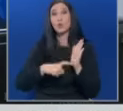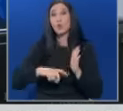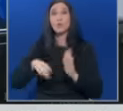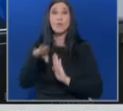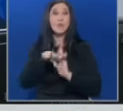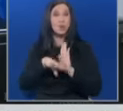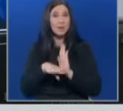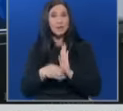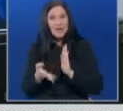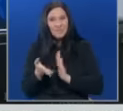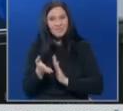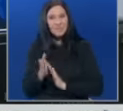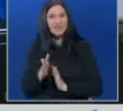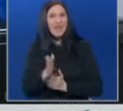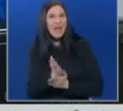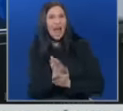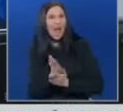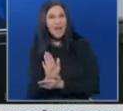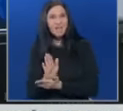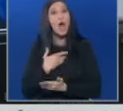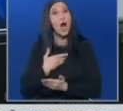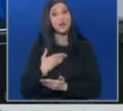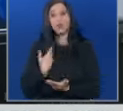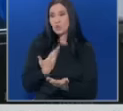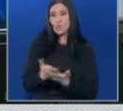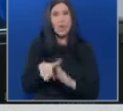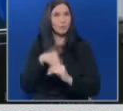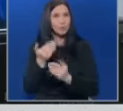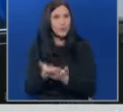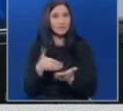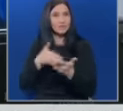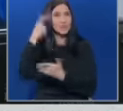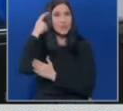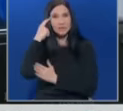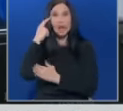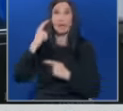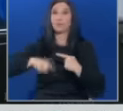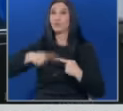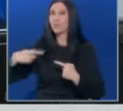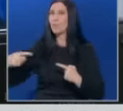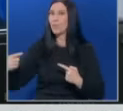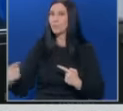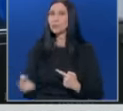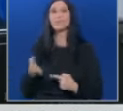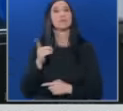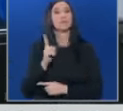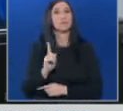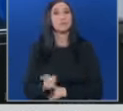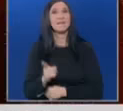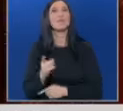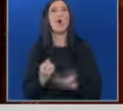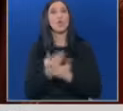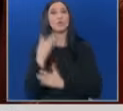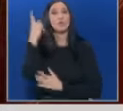програма тръгне на криво, аз ще си подам оставката, за да знаем, че процеса ще трябва да рестартира